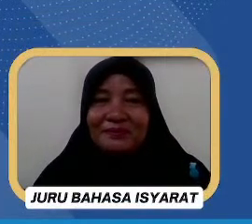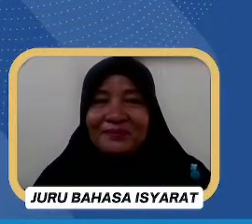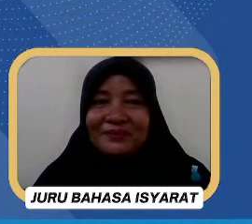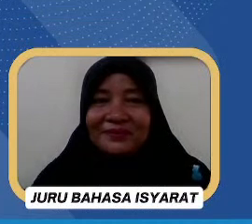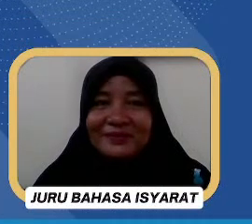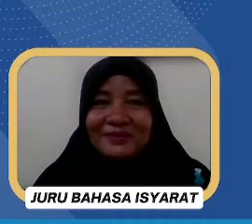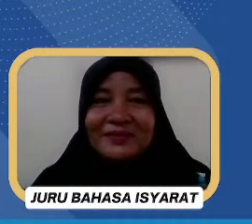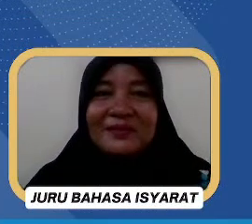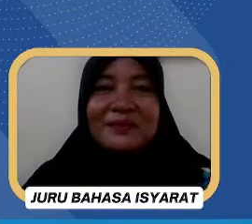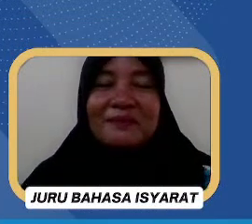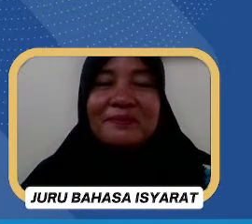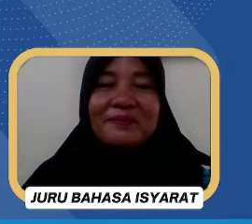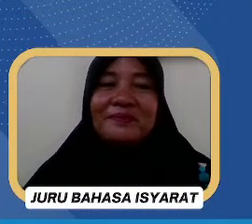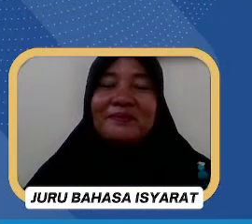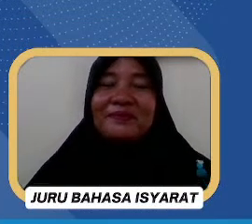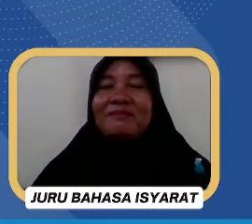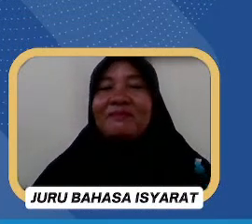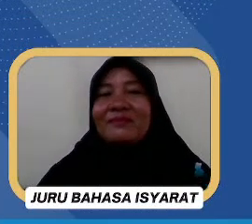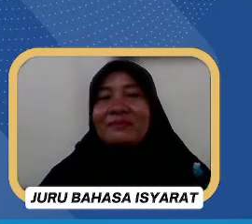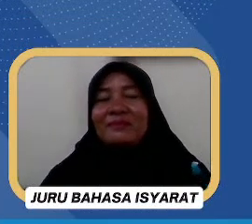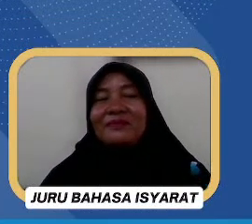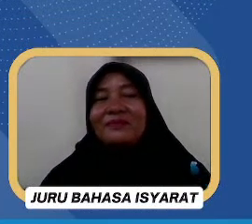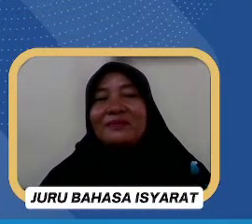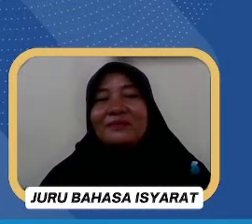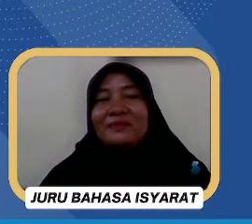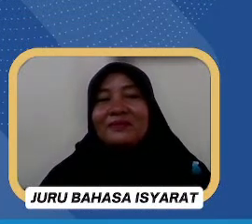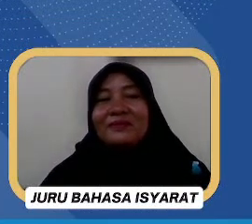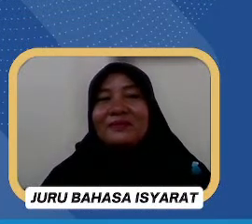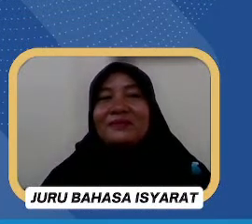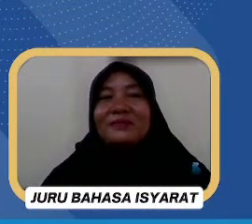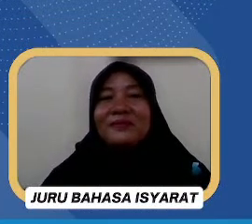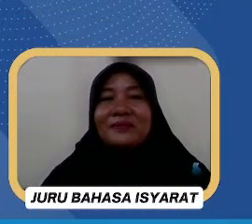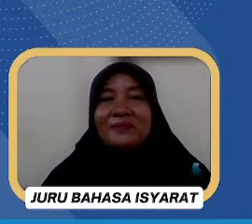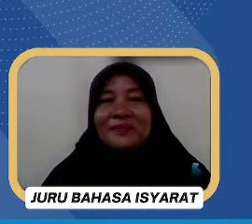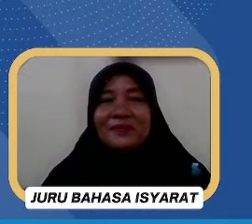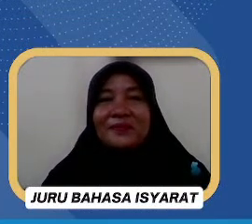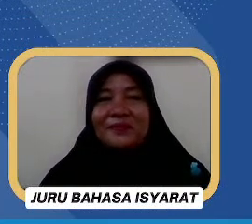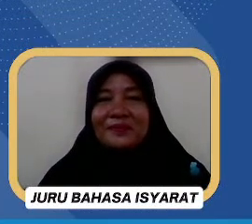Halo Kak Siti, suaranya belum terdengar?